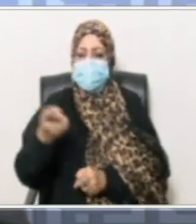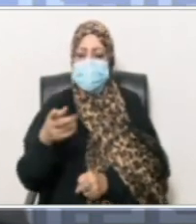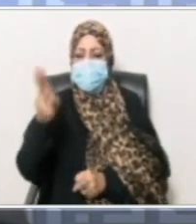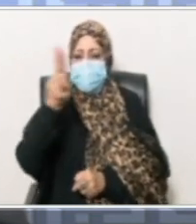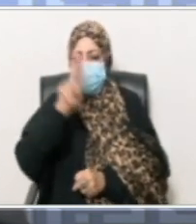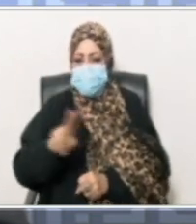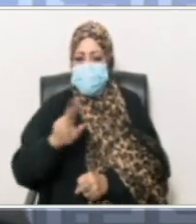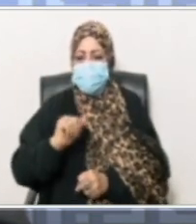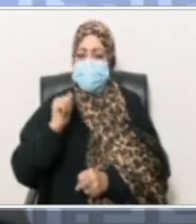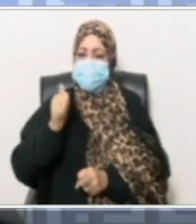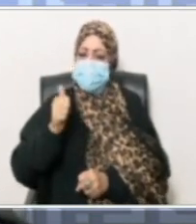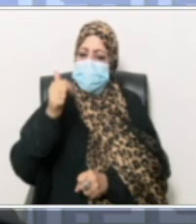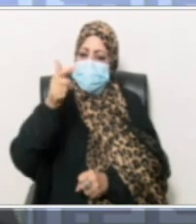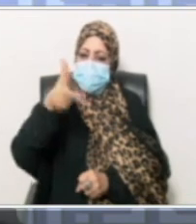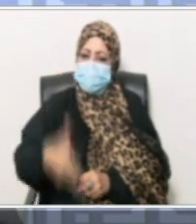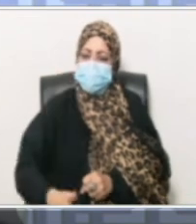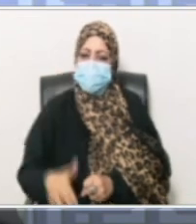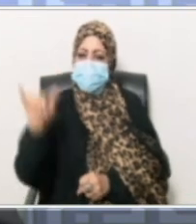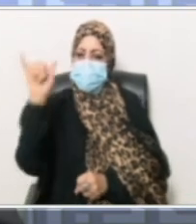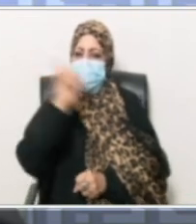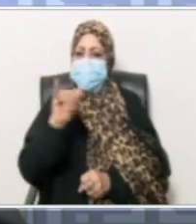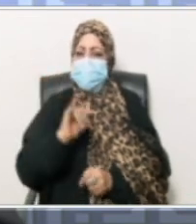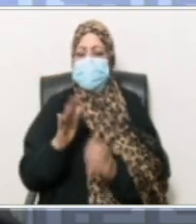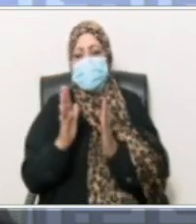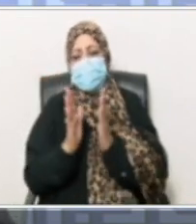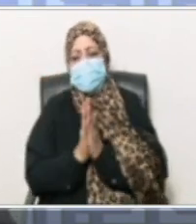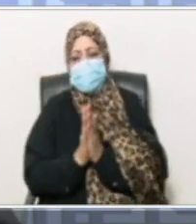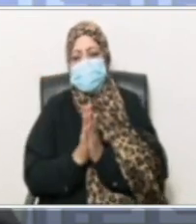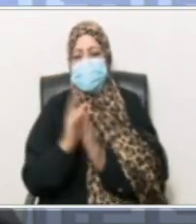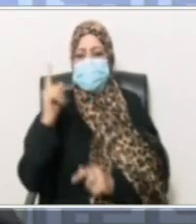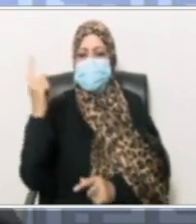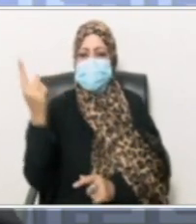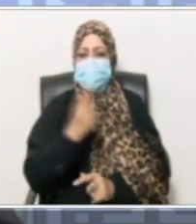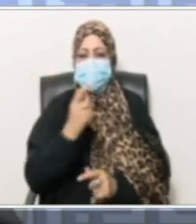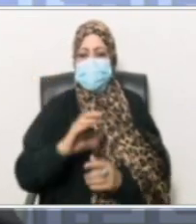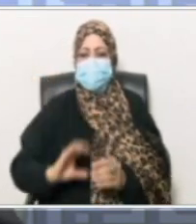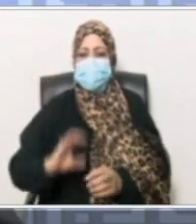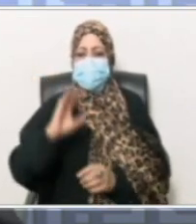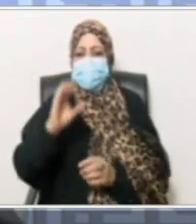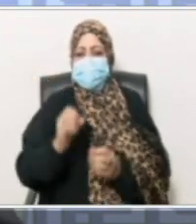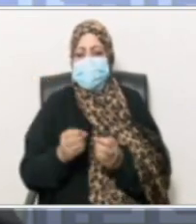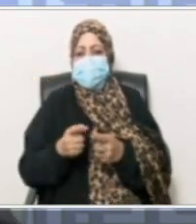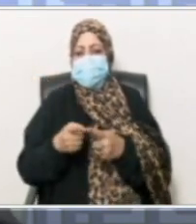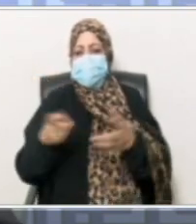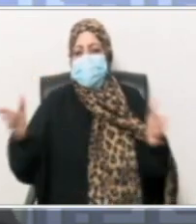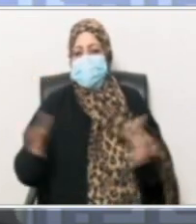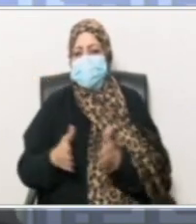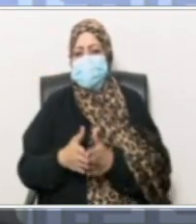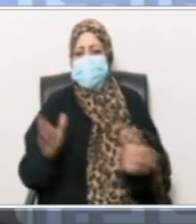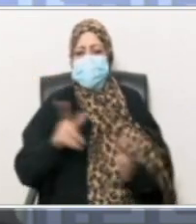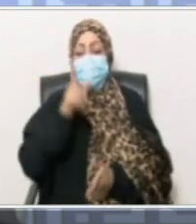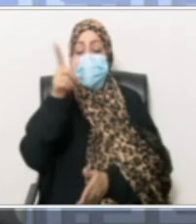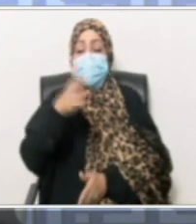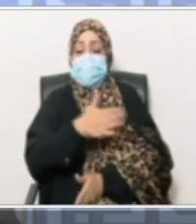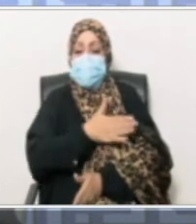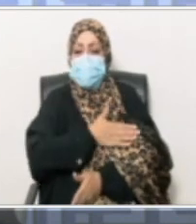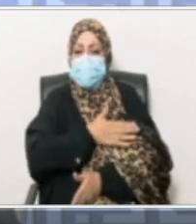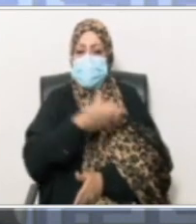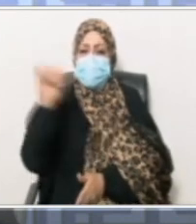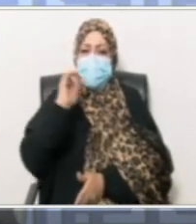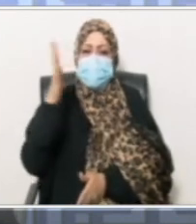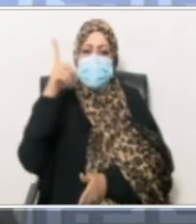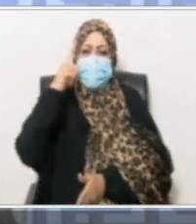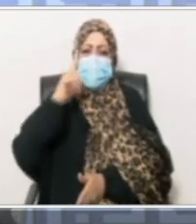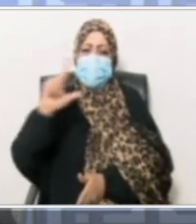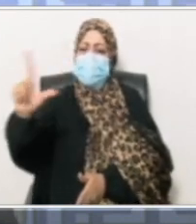الإخوة الكرام على الاستطراد، لأن الوطن يمزق ومصالح الشرع تعطل